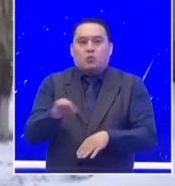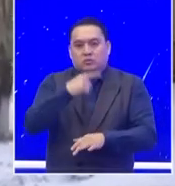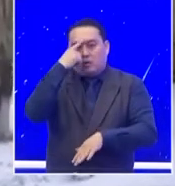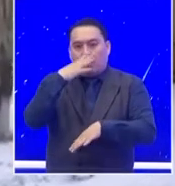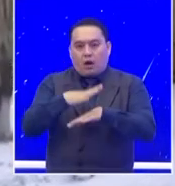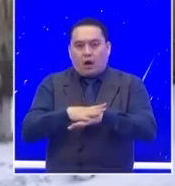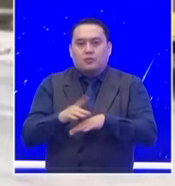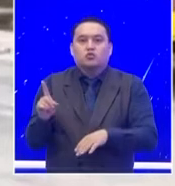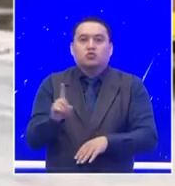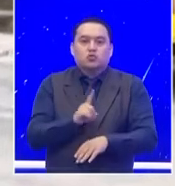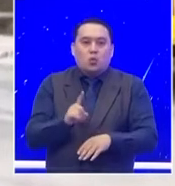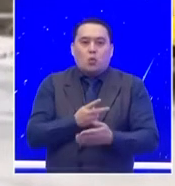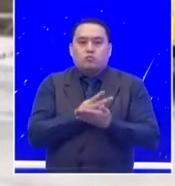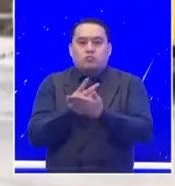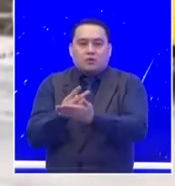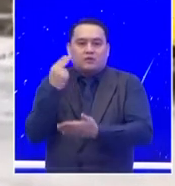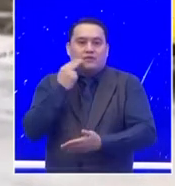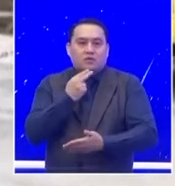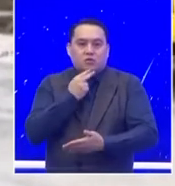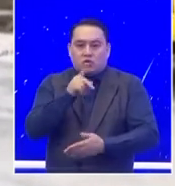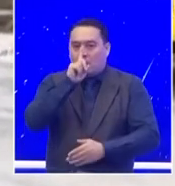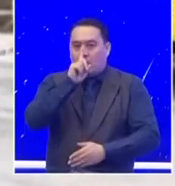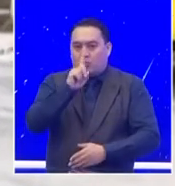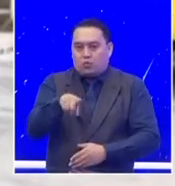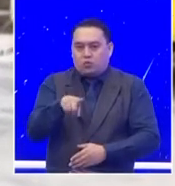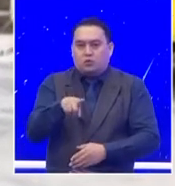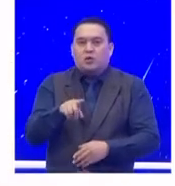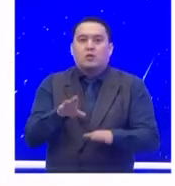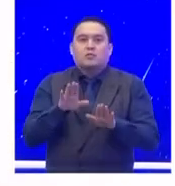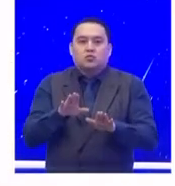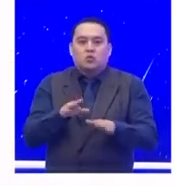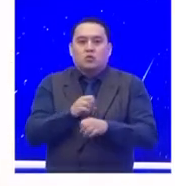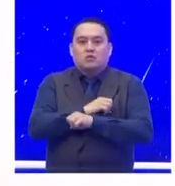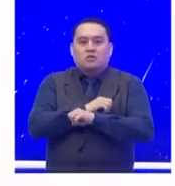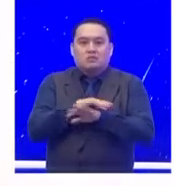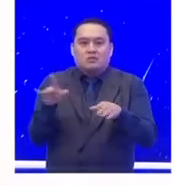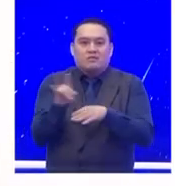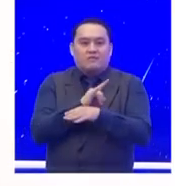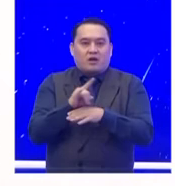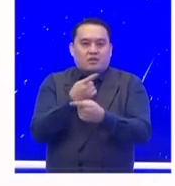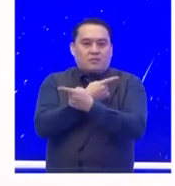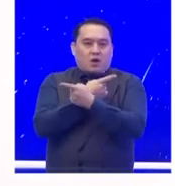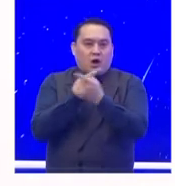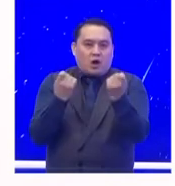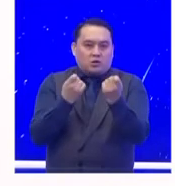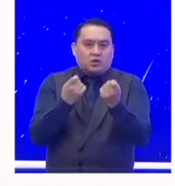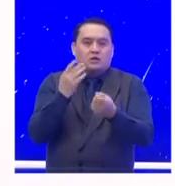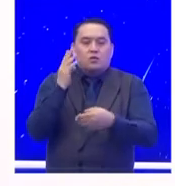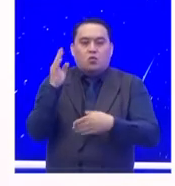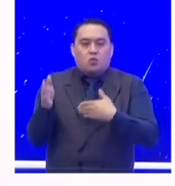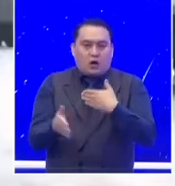акимате сообщили, что доставлять больных китайцев никто не собирается. За распространение ложной информации